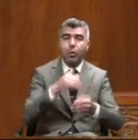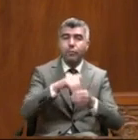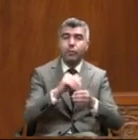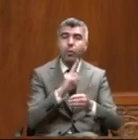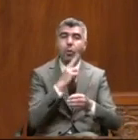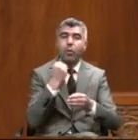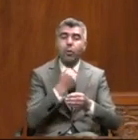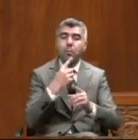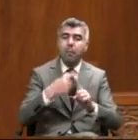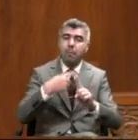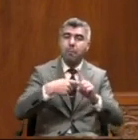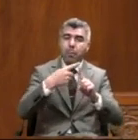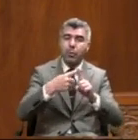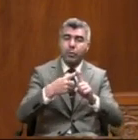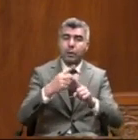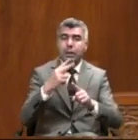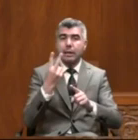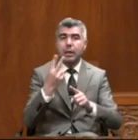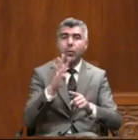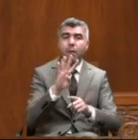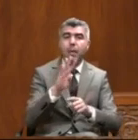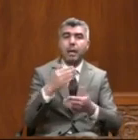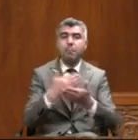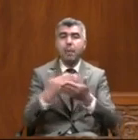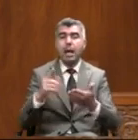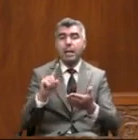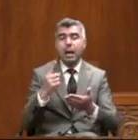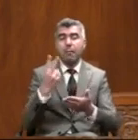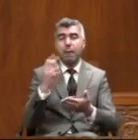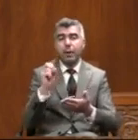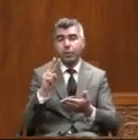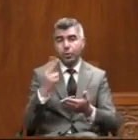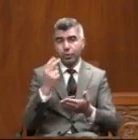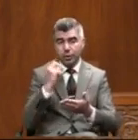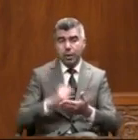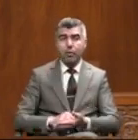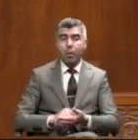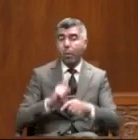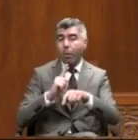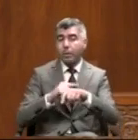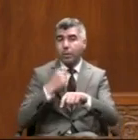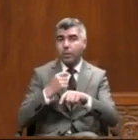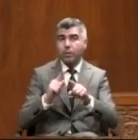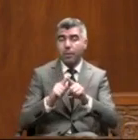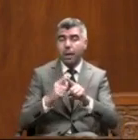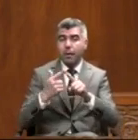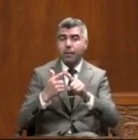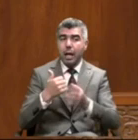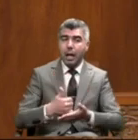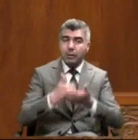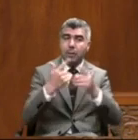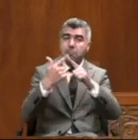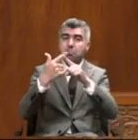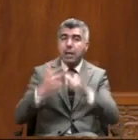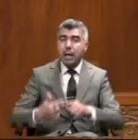ارتفعت لتبلغ 42 مليار درهم سنه 22 في الوقت الذي كانت الاعتمادات المخصصه